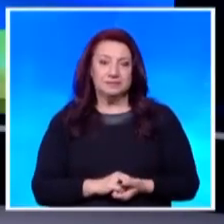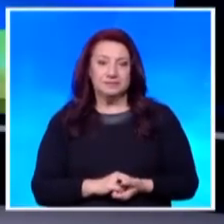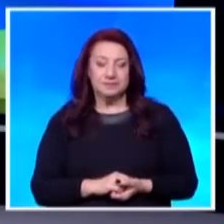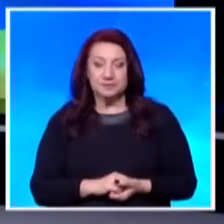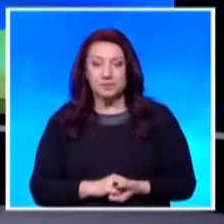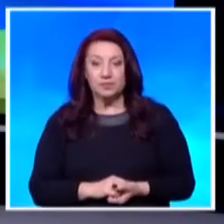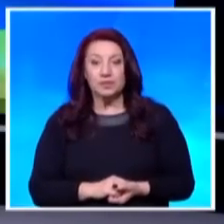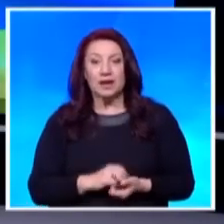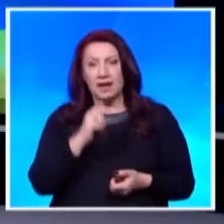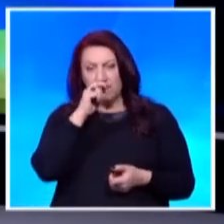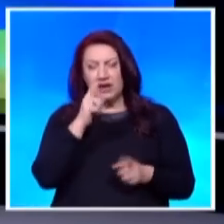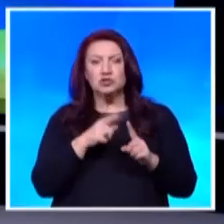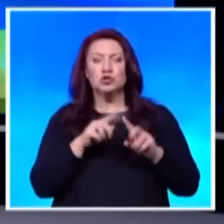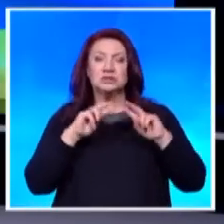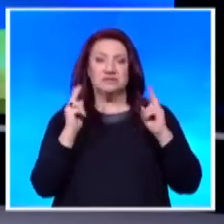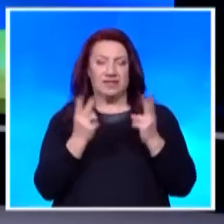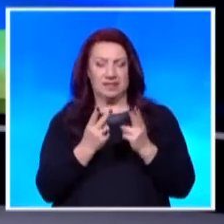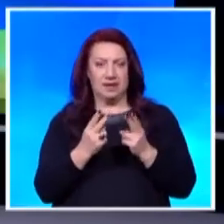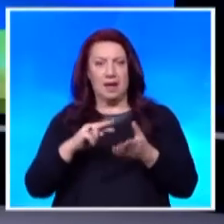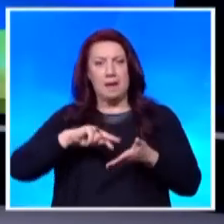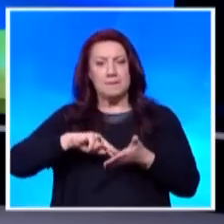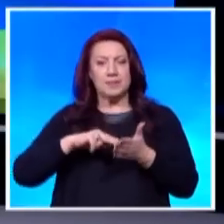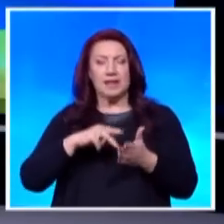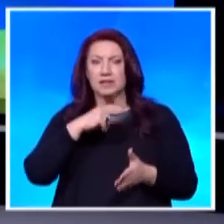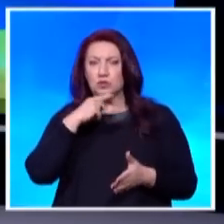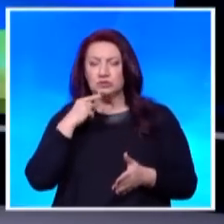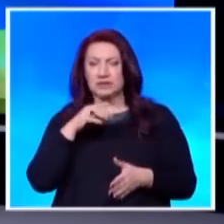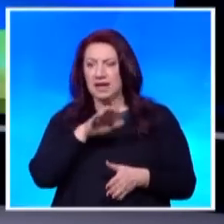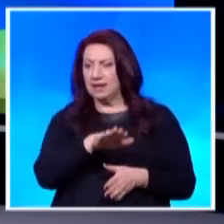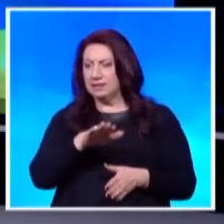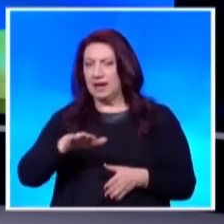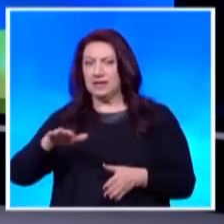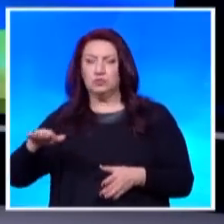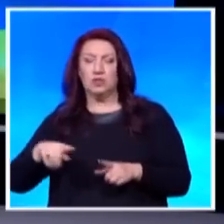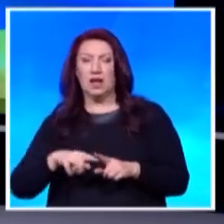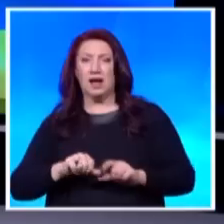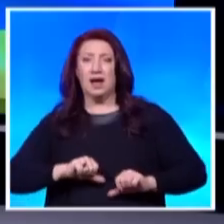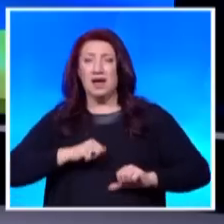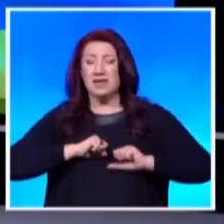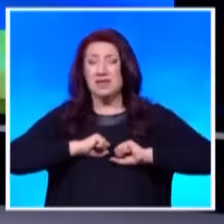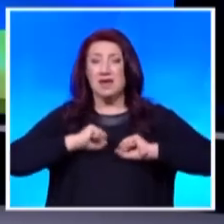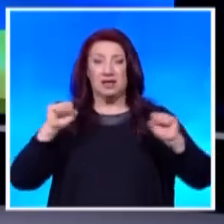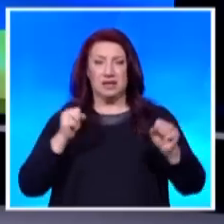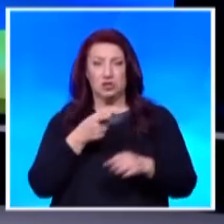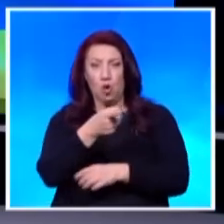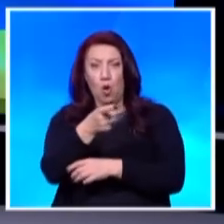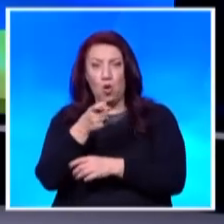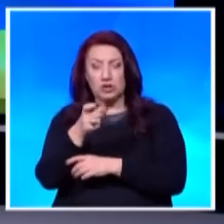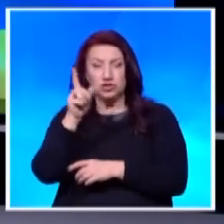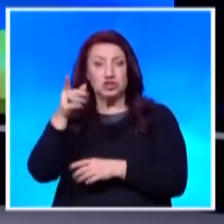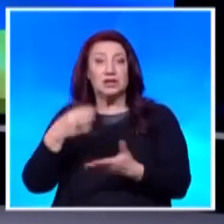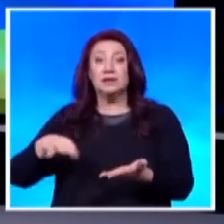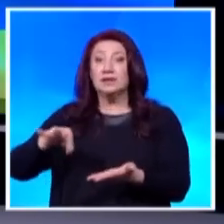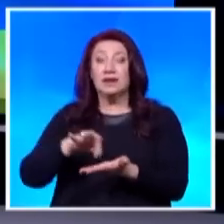Водещата от света, плановете на Русия да разположи тактическо ядрено оръжие в Беларус водят до опасна ескалация на напрежението